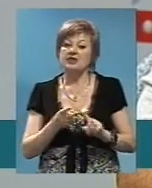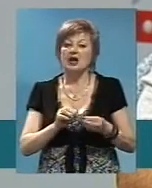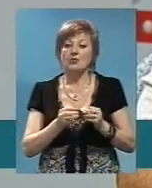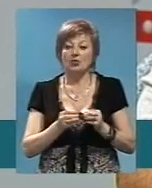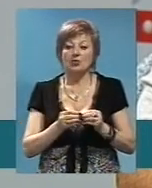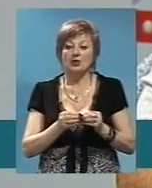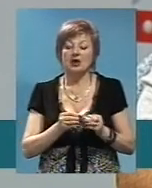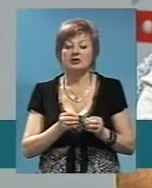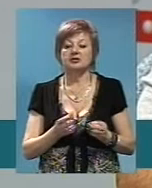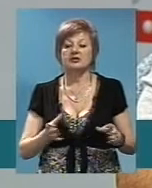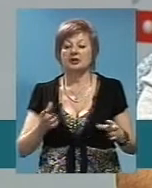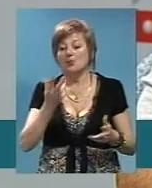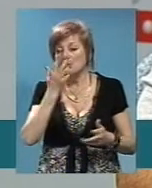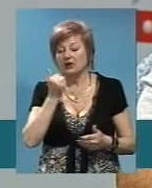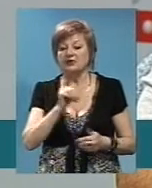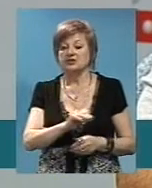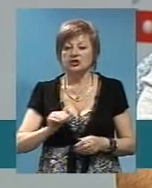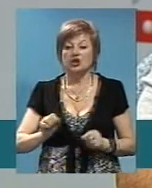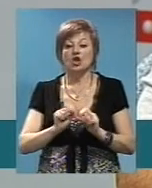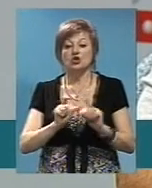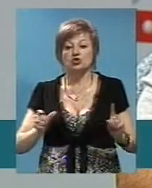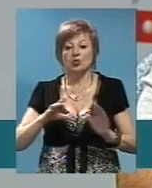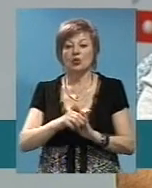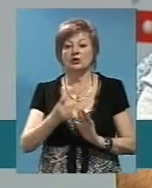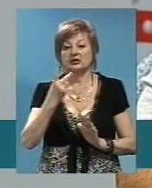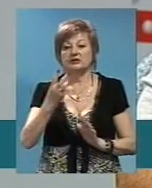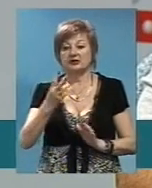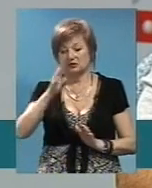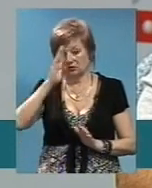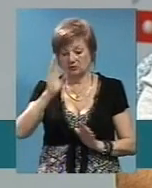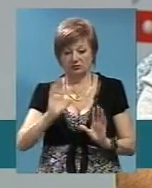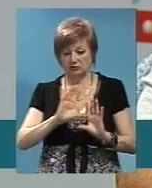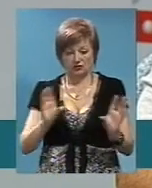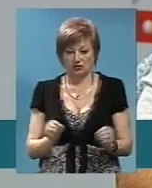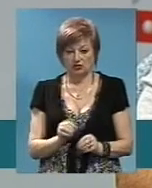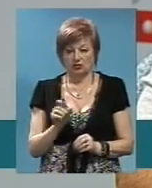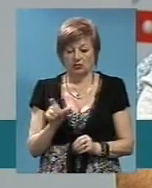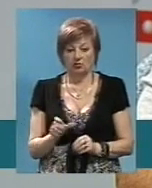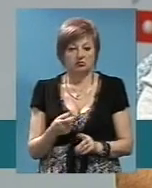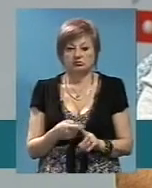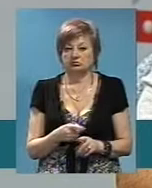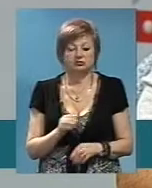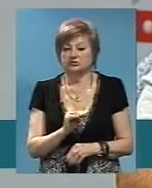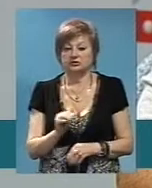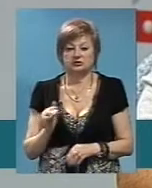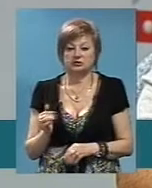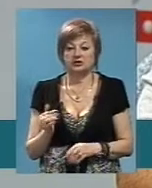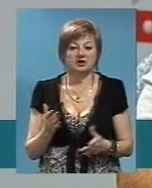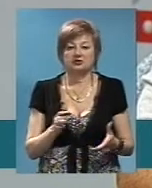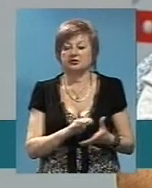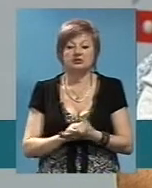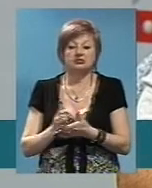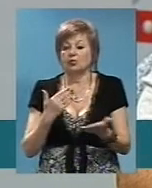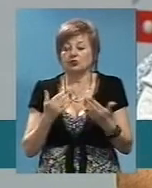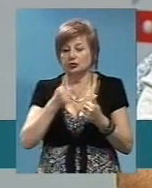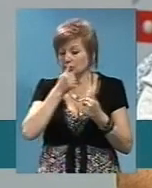це соціалізація дітей. Тобто школа, в якій 2-3 учні в класі, вона потенційно, діти ці в соціумі не